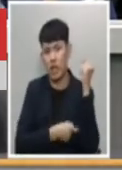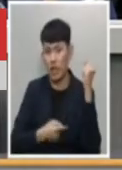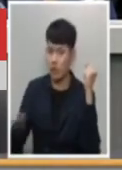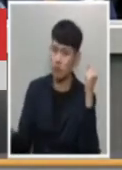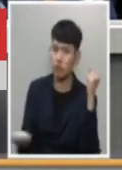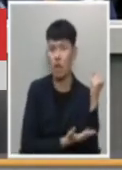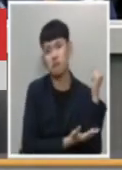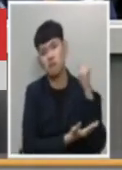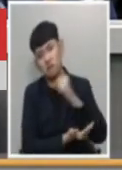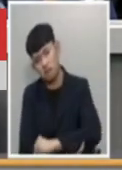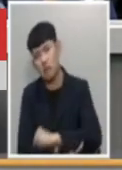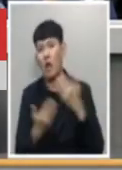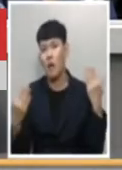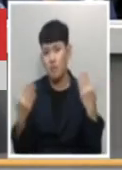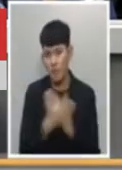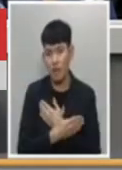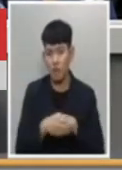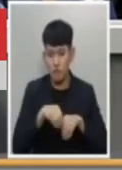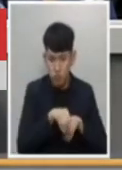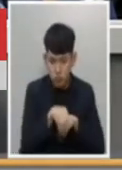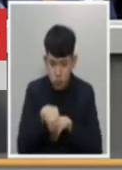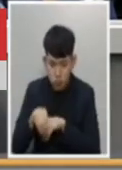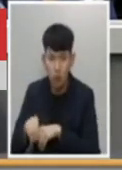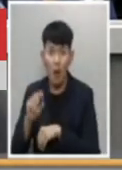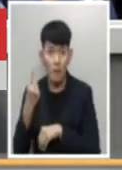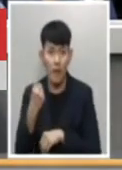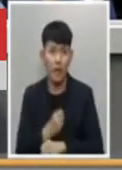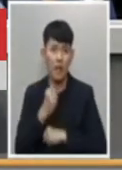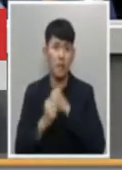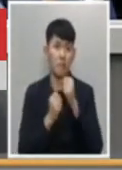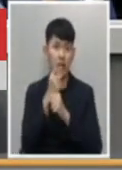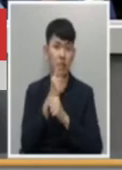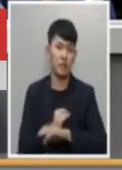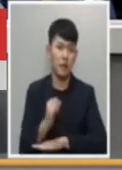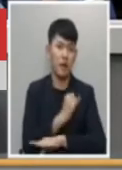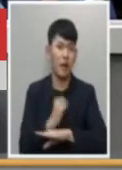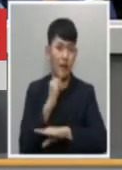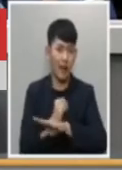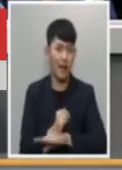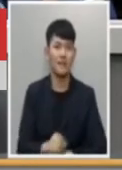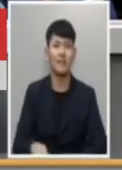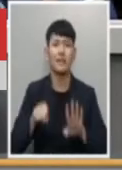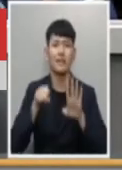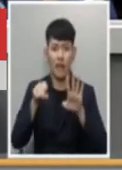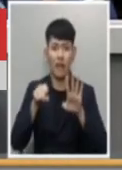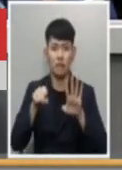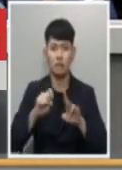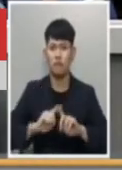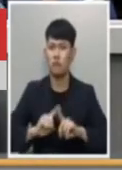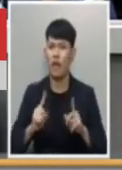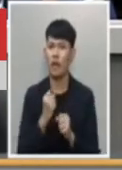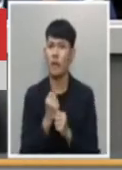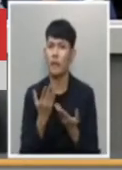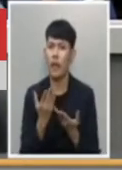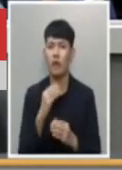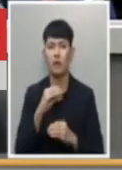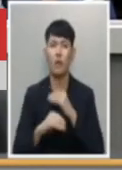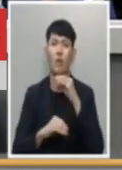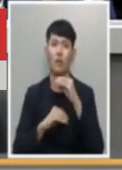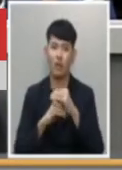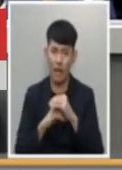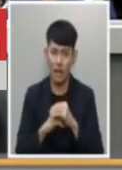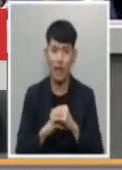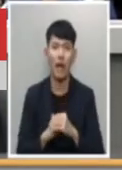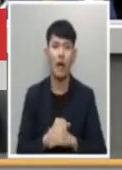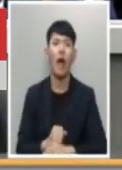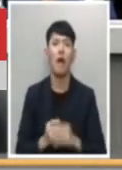ใหม่นี่ปีละ400,000ไร่วันนี้เราลดโดยโครงการปลูกสวนยางยั่งยืนครับไร่หนึ่ง